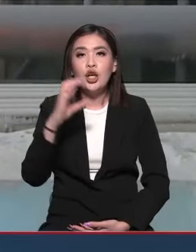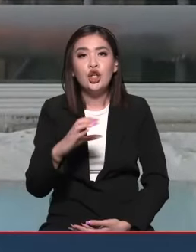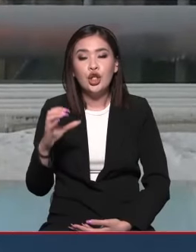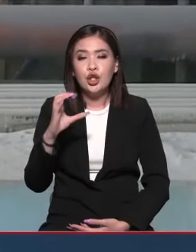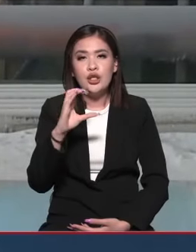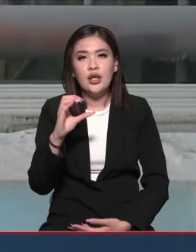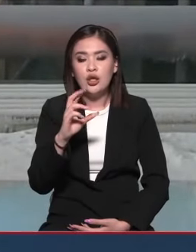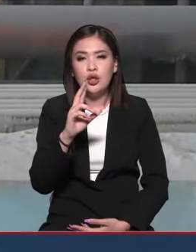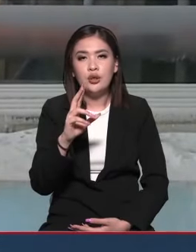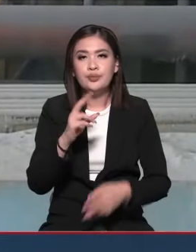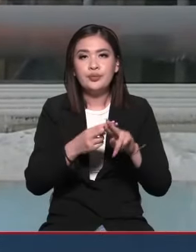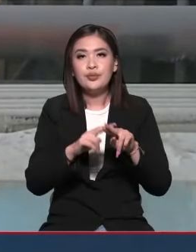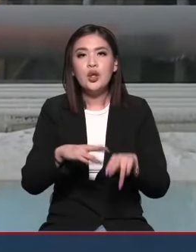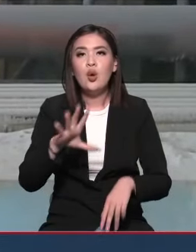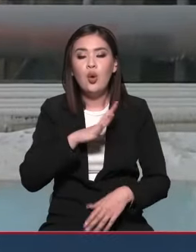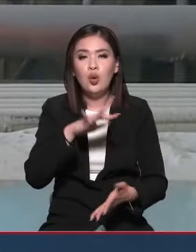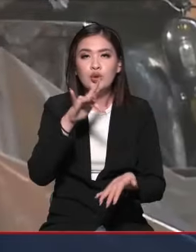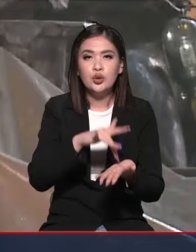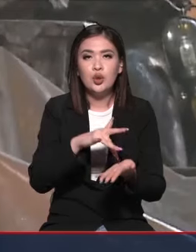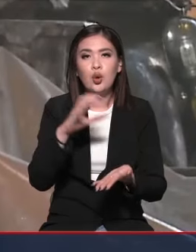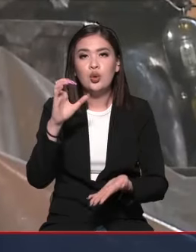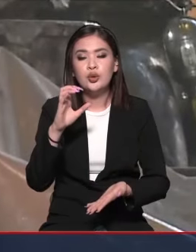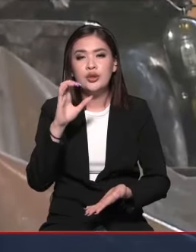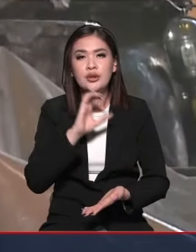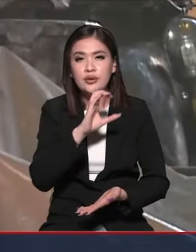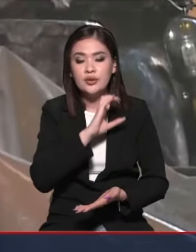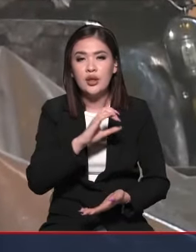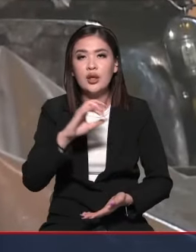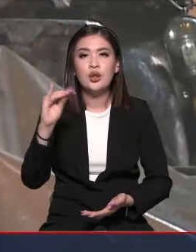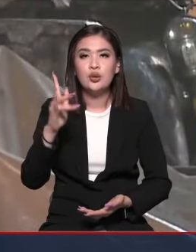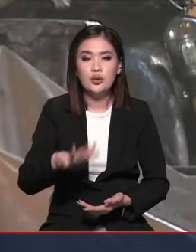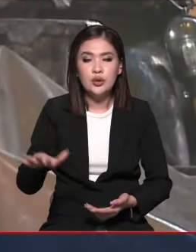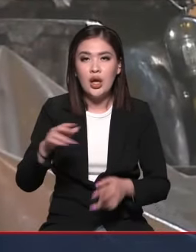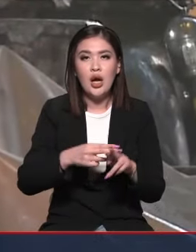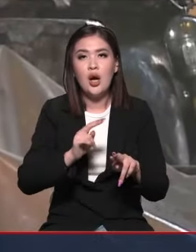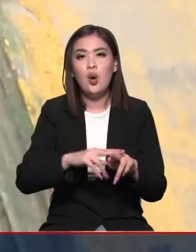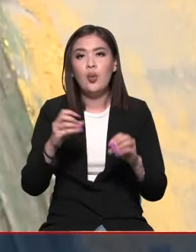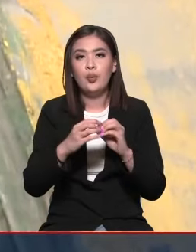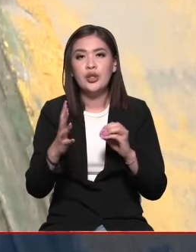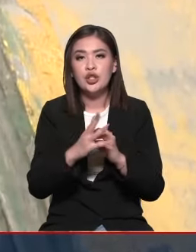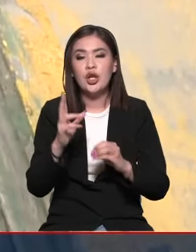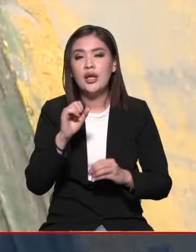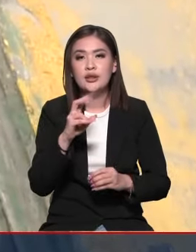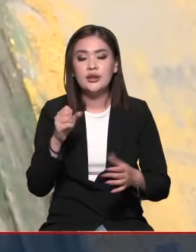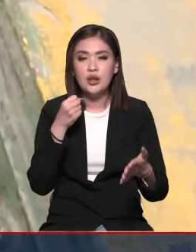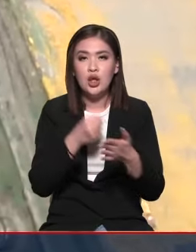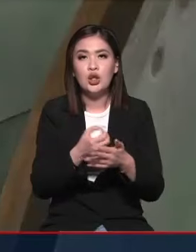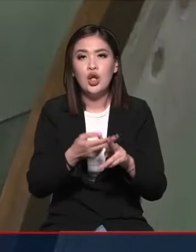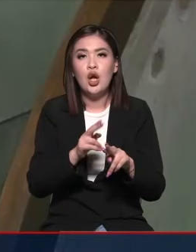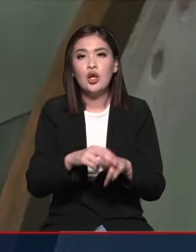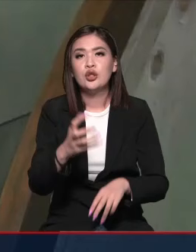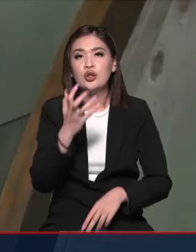дейін орталық, солтүстік және шығыс өңірлерде, ал басқа аймақтарда 15 қазанға дейін инженерлік инфрақұрылым жылыту